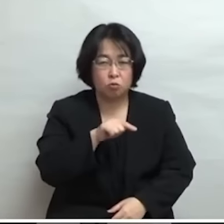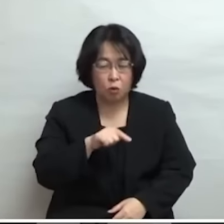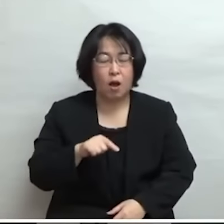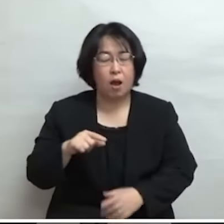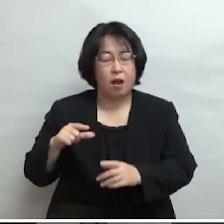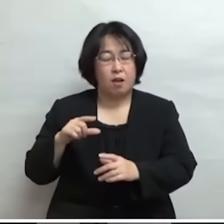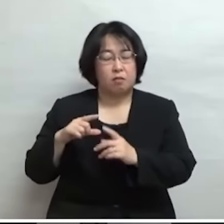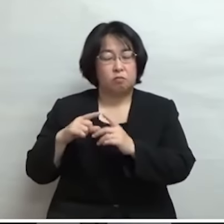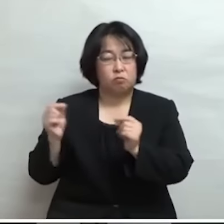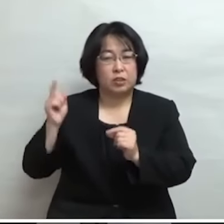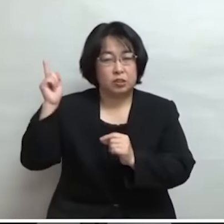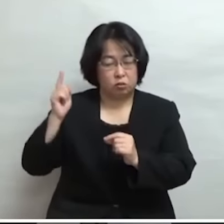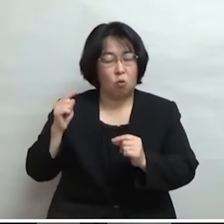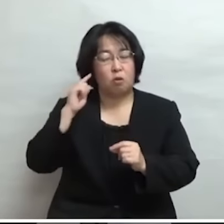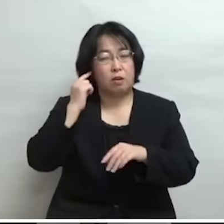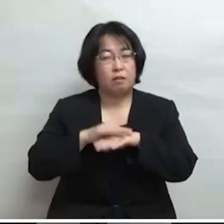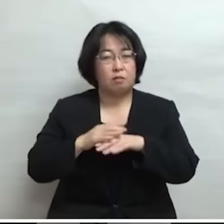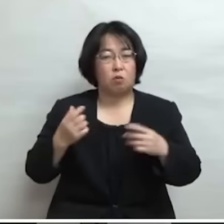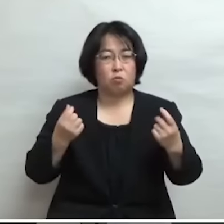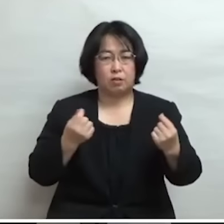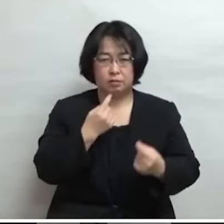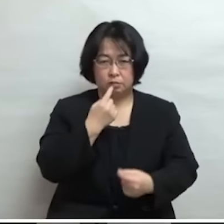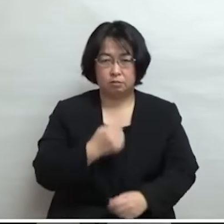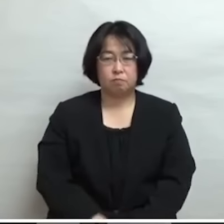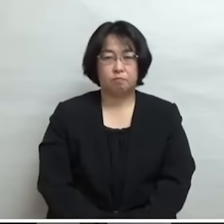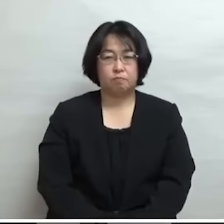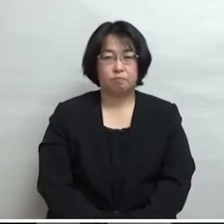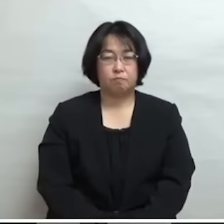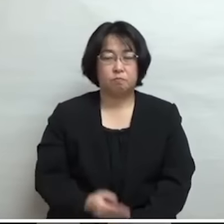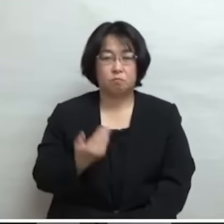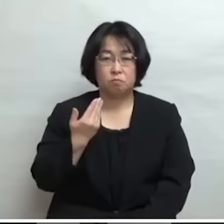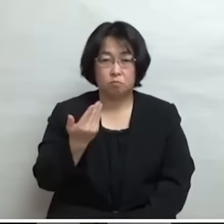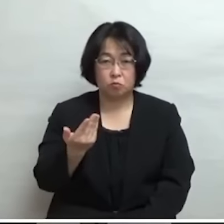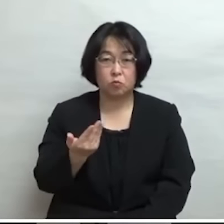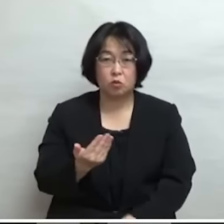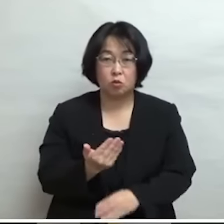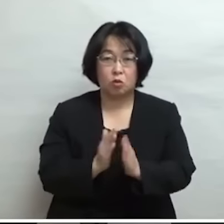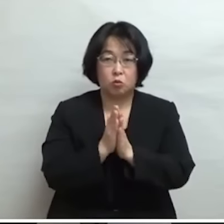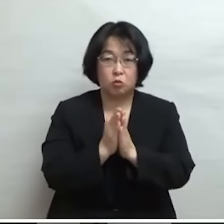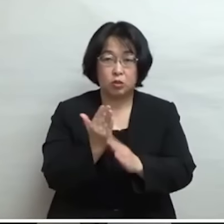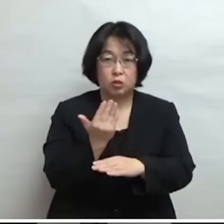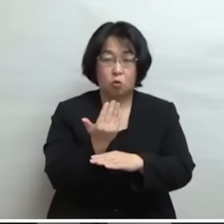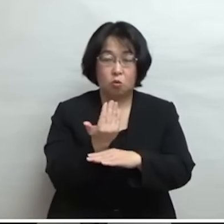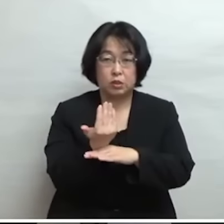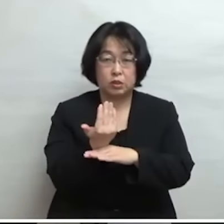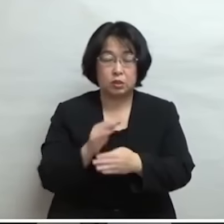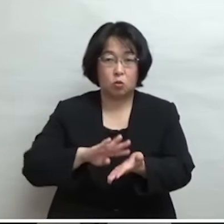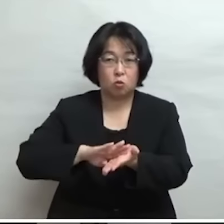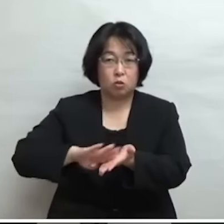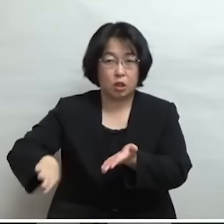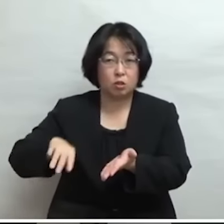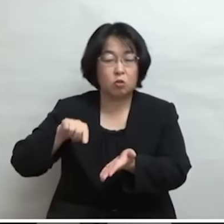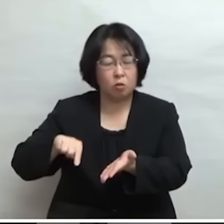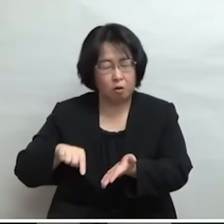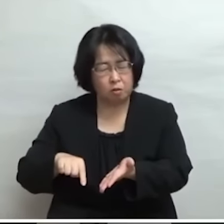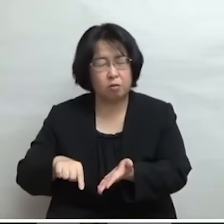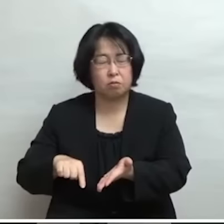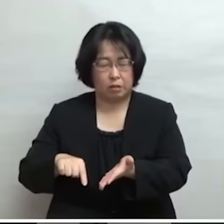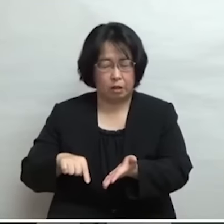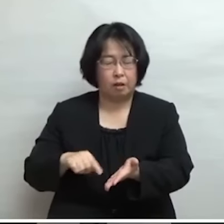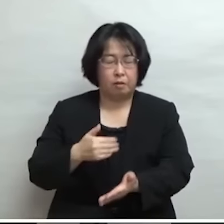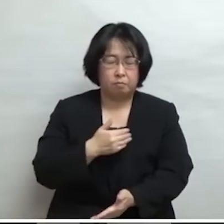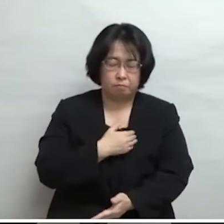です。 わかりました。はい、では追悼碑の撤去で、その、実際に心を痛める方もいらっしゃると